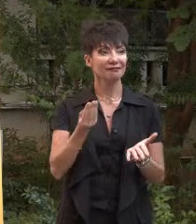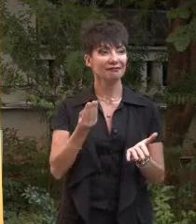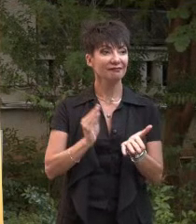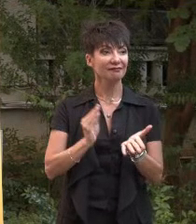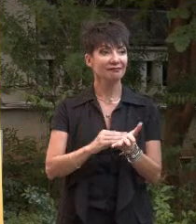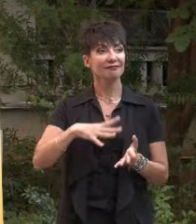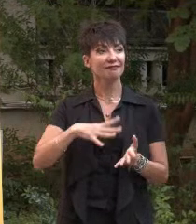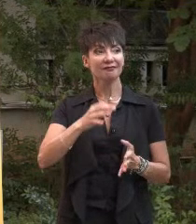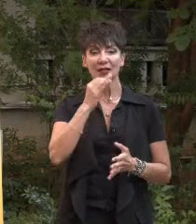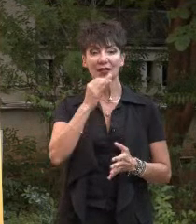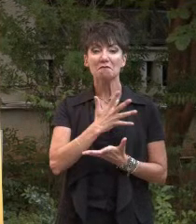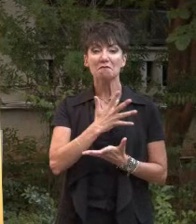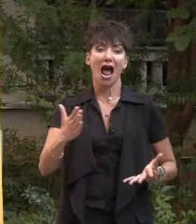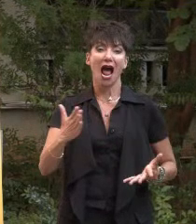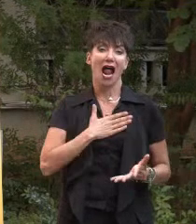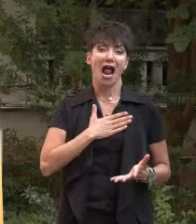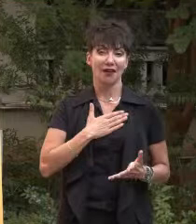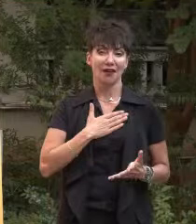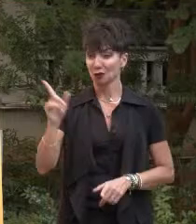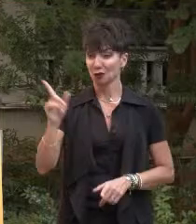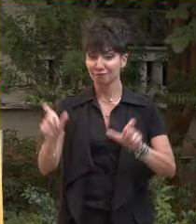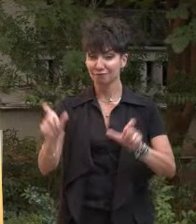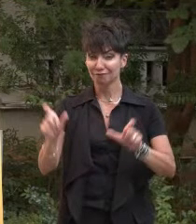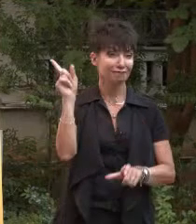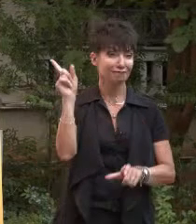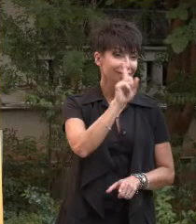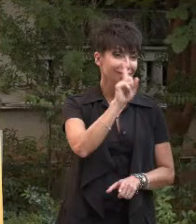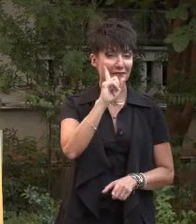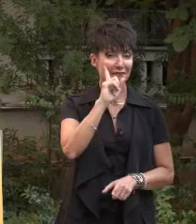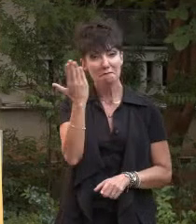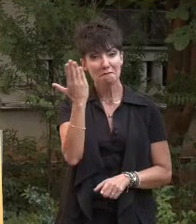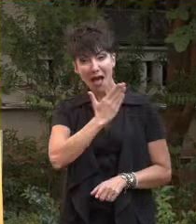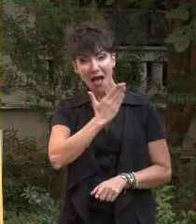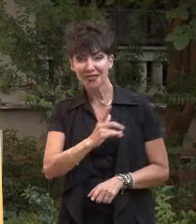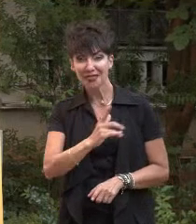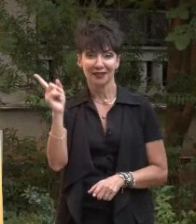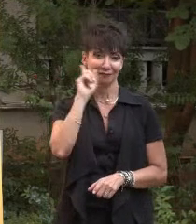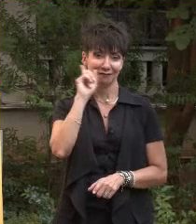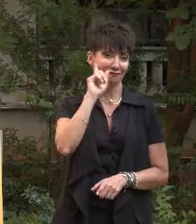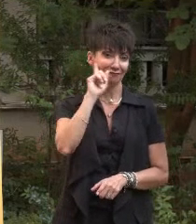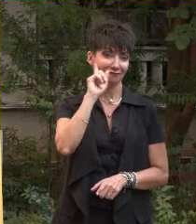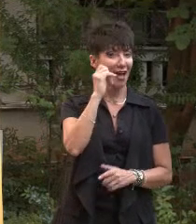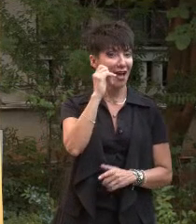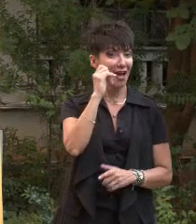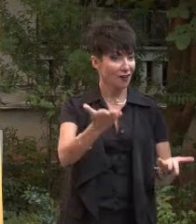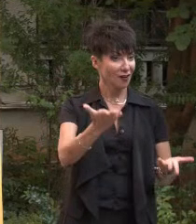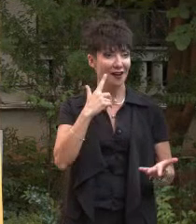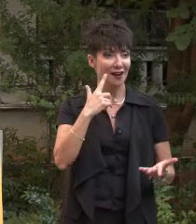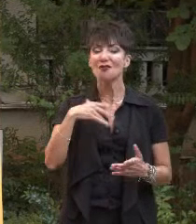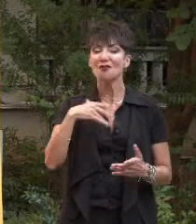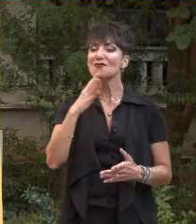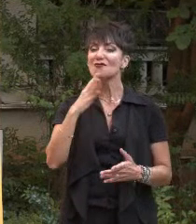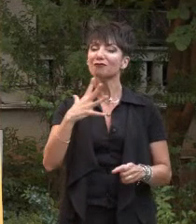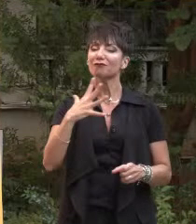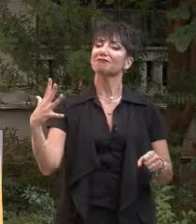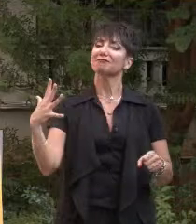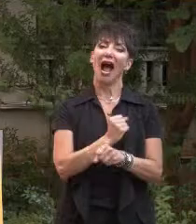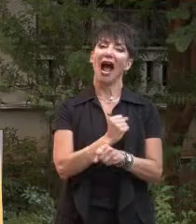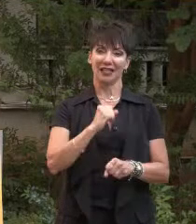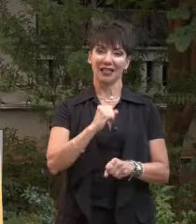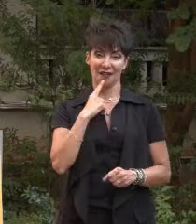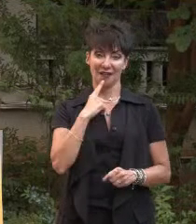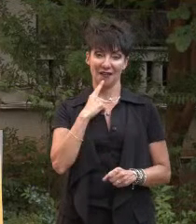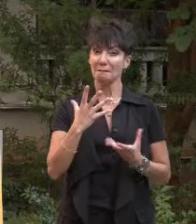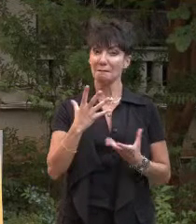οι ευχαριστίες μου στις μαθήτριες και στους μαθητές. Θεωρώ ότι κατόρθωσαν μέσα από